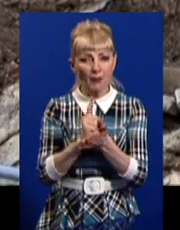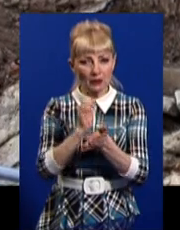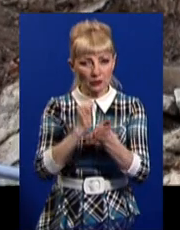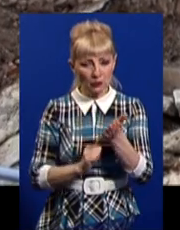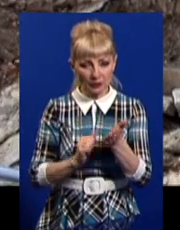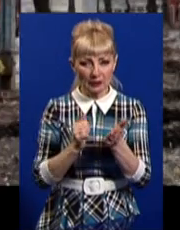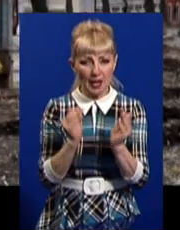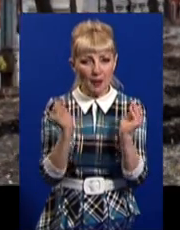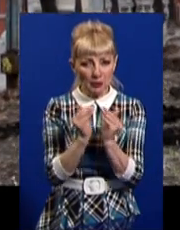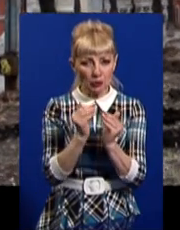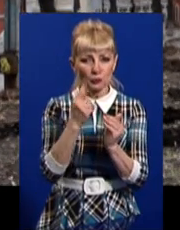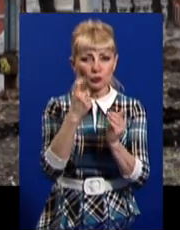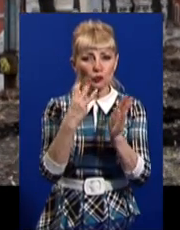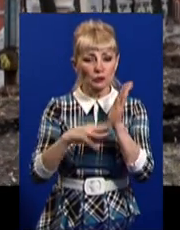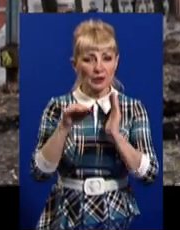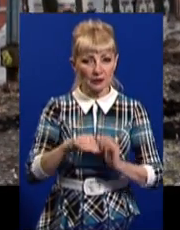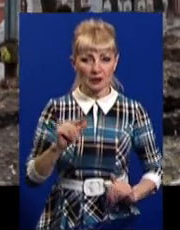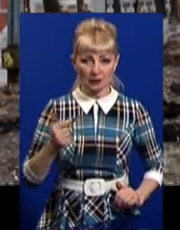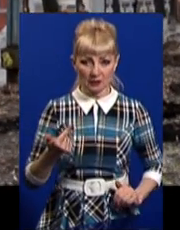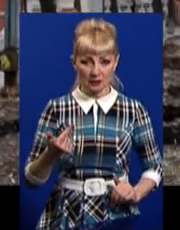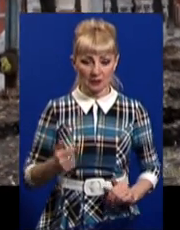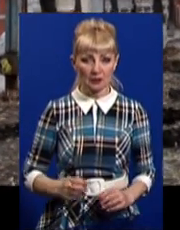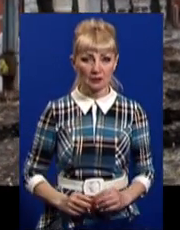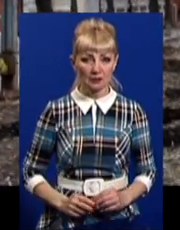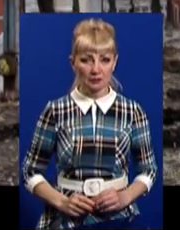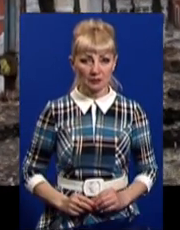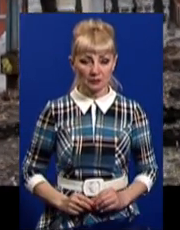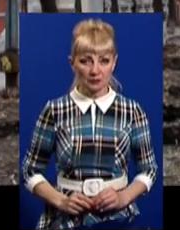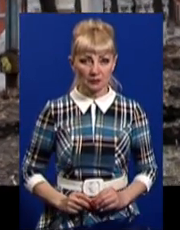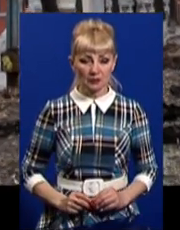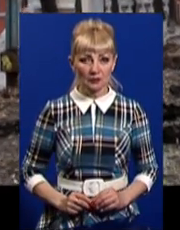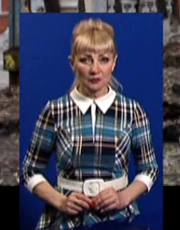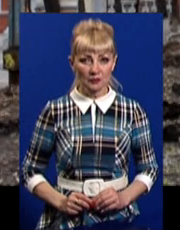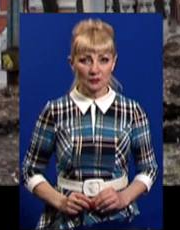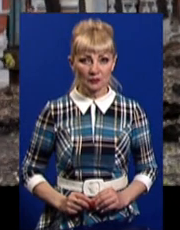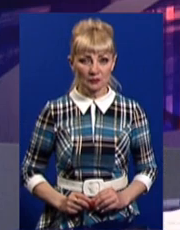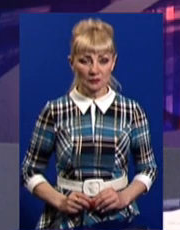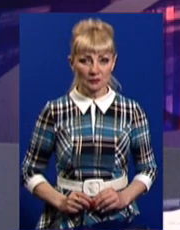тисяч гривень. Олександра Новосел, Юлія Бондарєва, Юрій Лавриненко. Новини ЮА Харків.